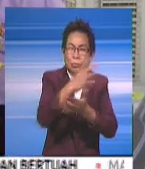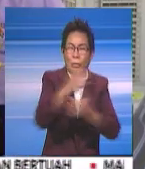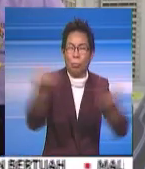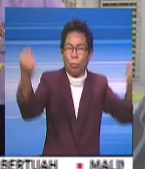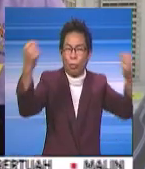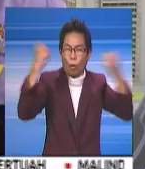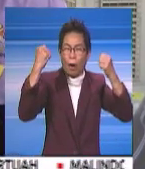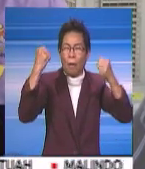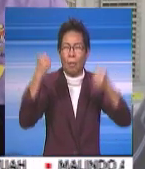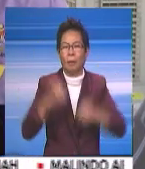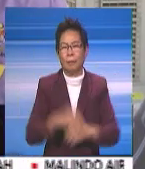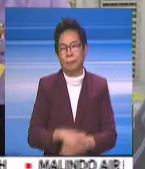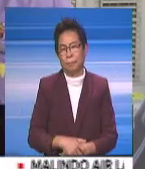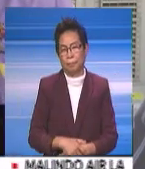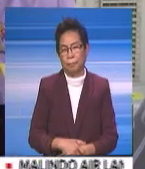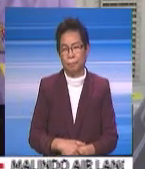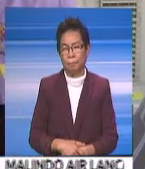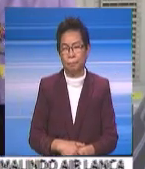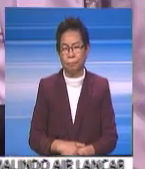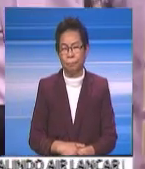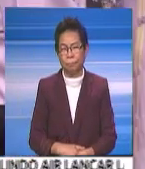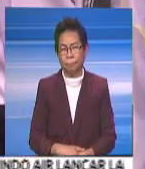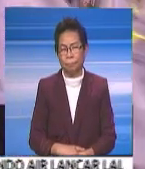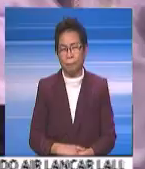memperkasakan lagi pergerakan rupa tetangga di seluruh negara.